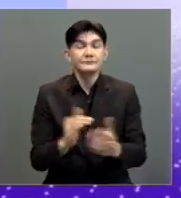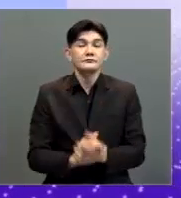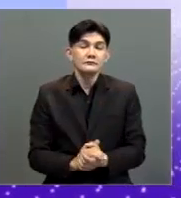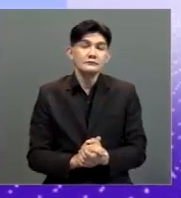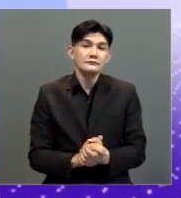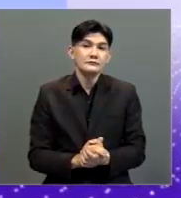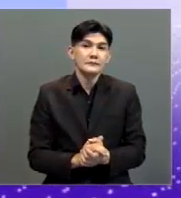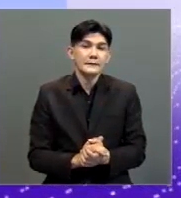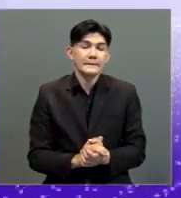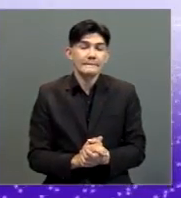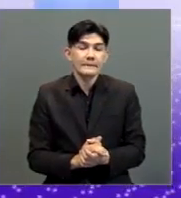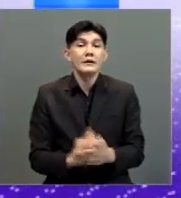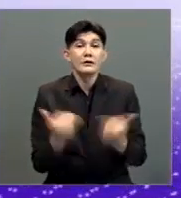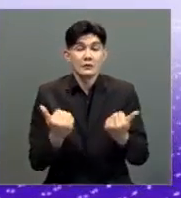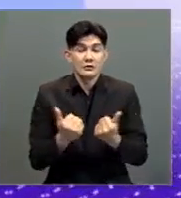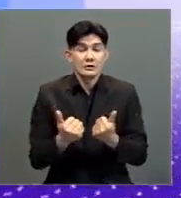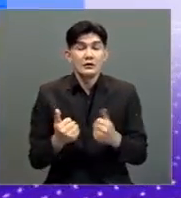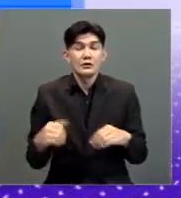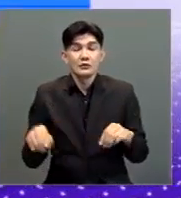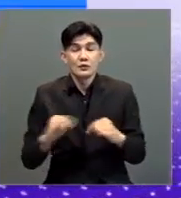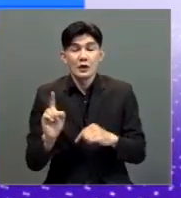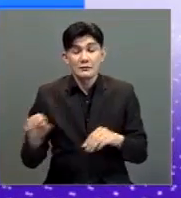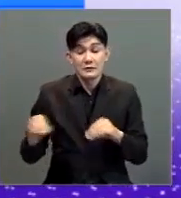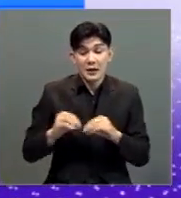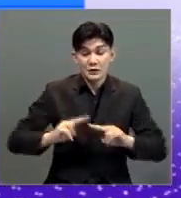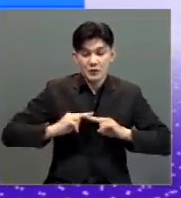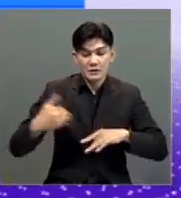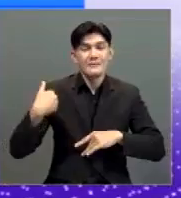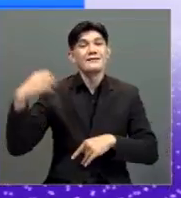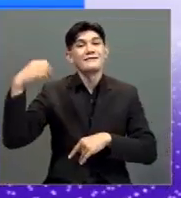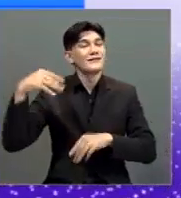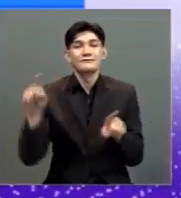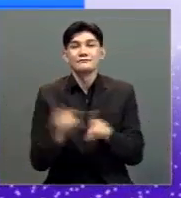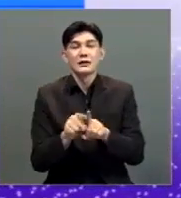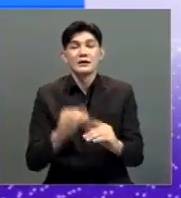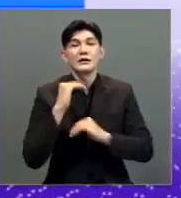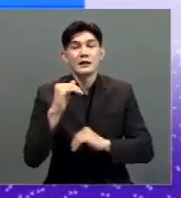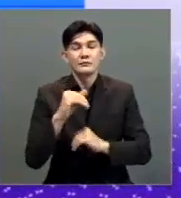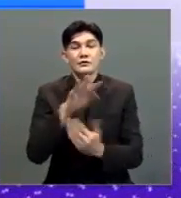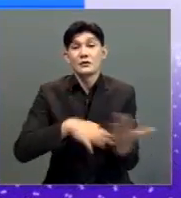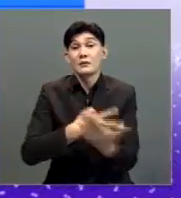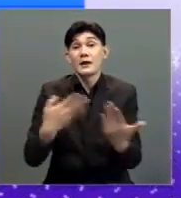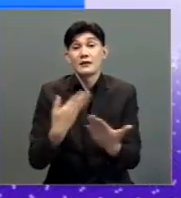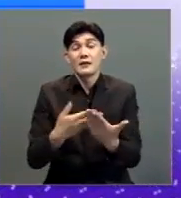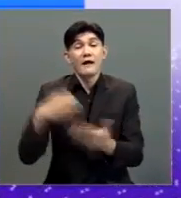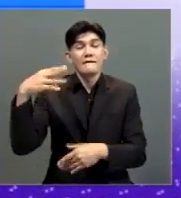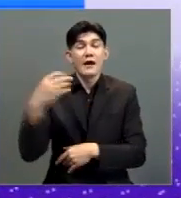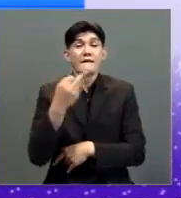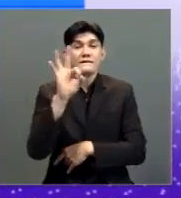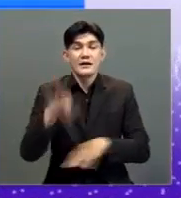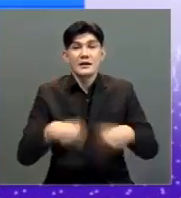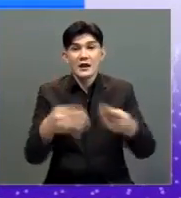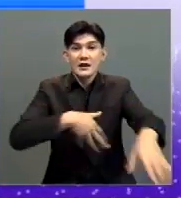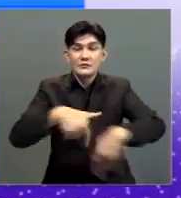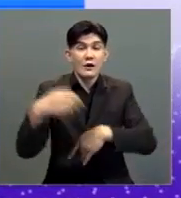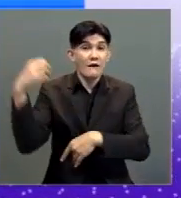อีกหนึ่งเรื่องอันนี้ก็เป็นเรื่องใกล้ตัวเรื่องของการช่วยเหลือผู้ใช้ไฟฟ้านะคะกำหนดมาตรการค่าไฟฟรีให้กับประชาช